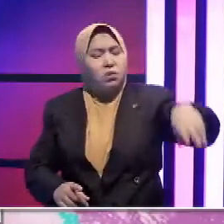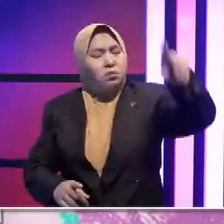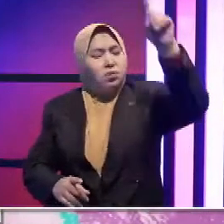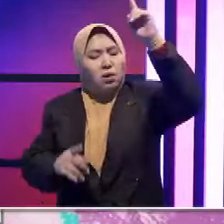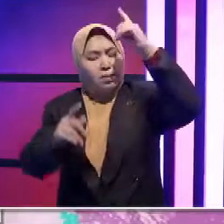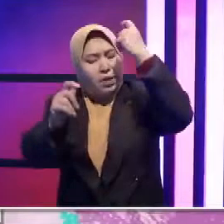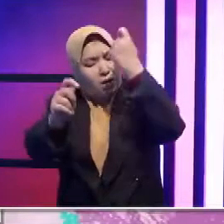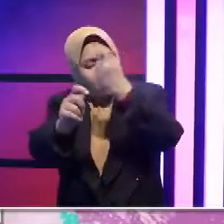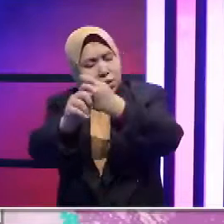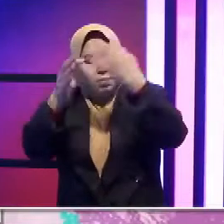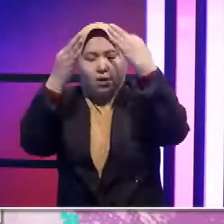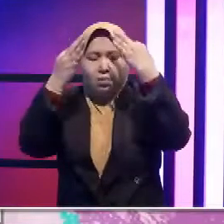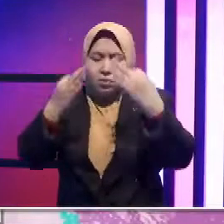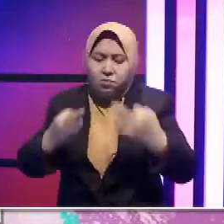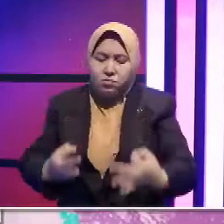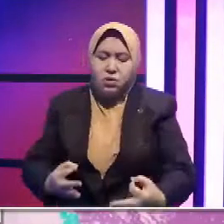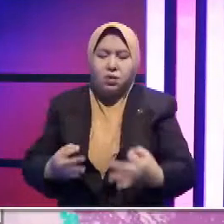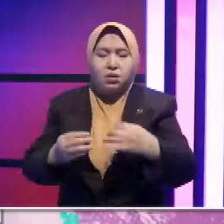امرا